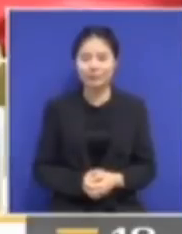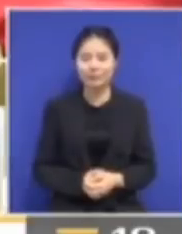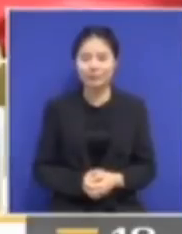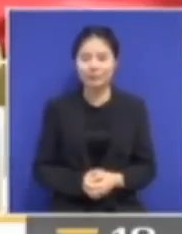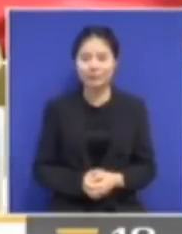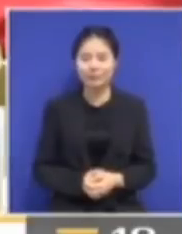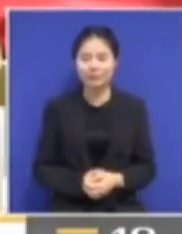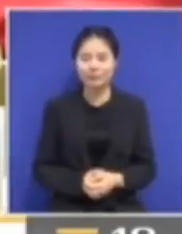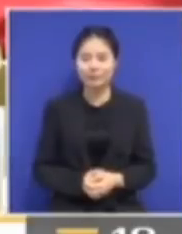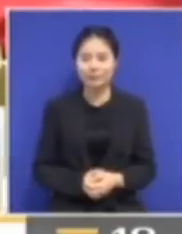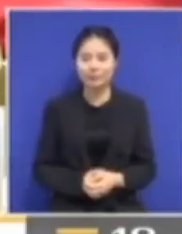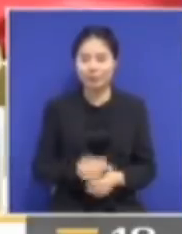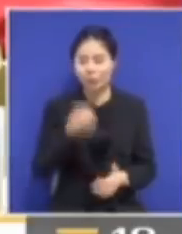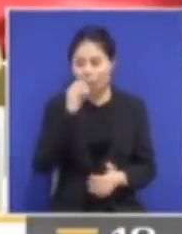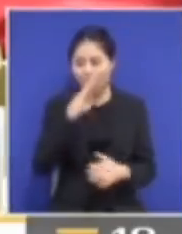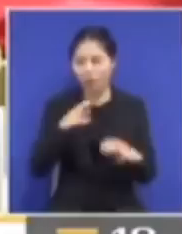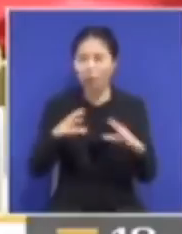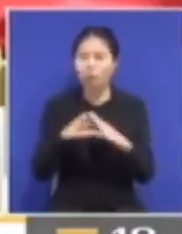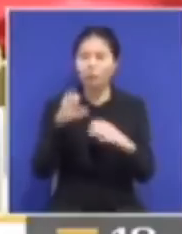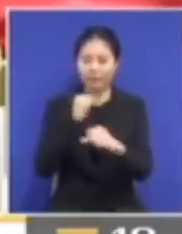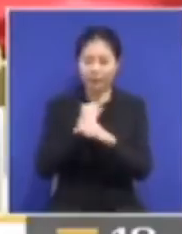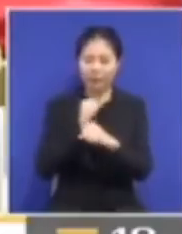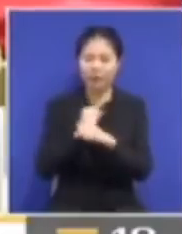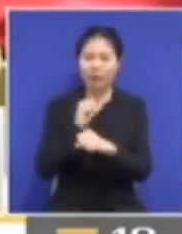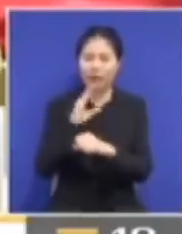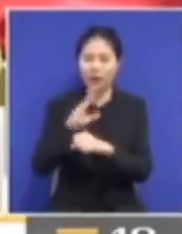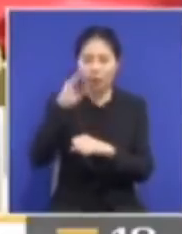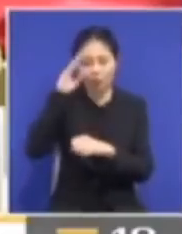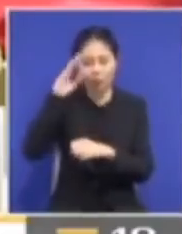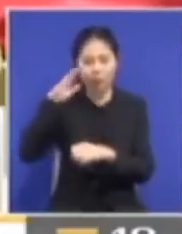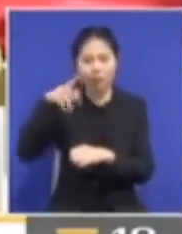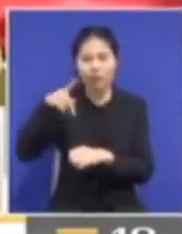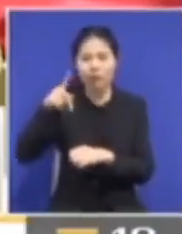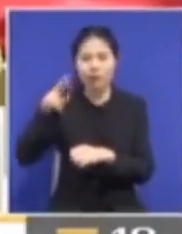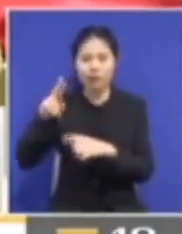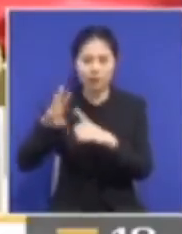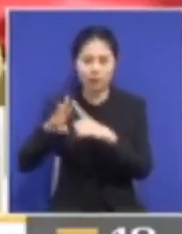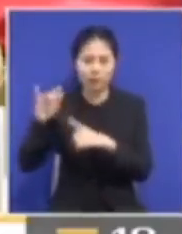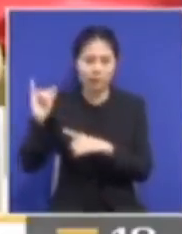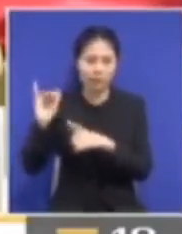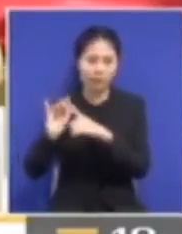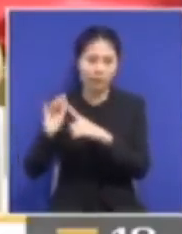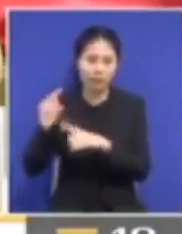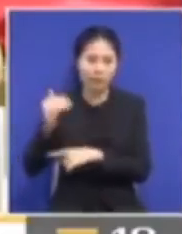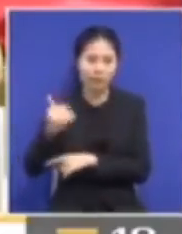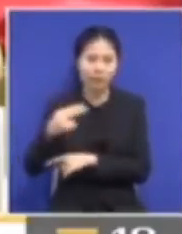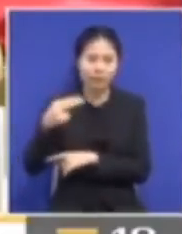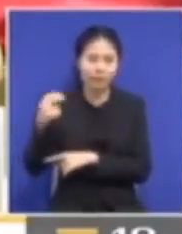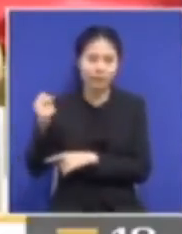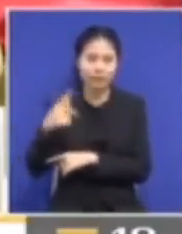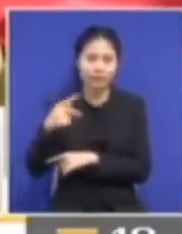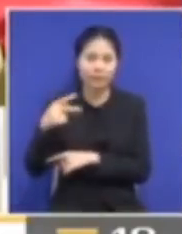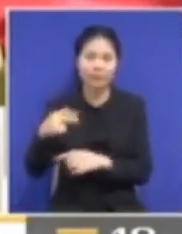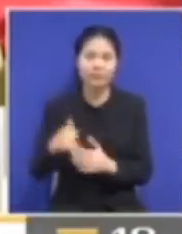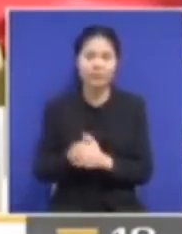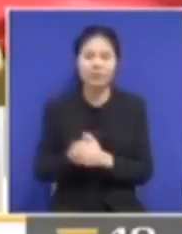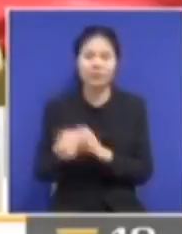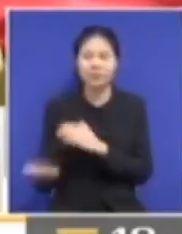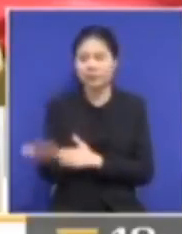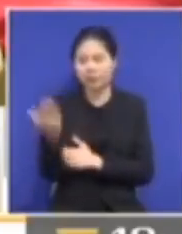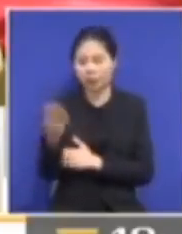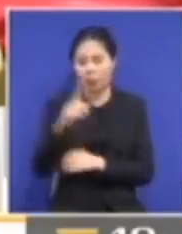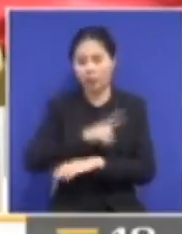าน นั่นสิพอมันไปถึงคนอื่นแล้วท่านจะไปพูดถึงทำไมเรื่องนี้มันก็นอกประเด็น นะครับ24เช้า24น